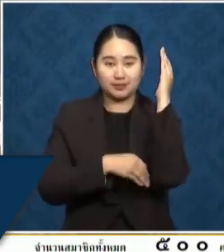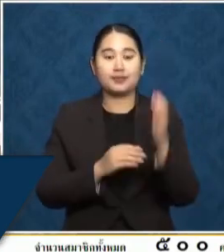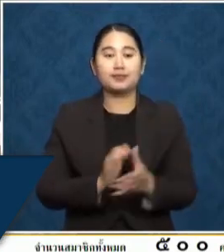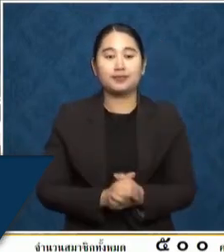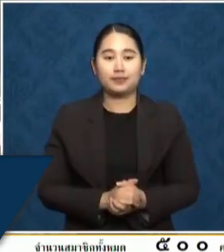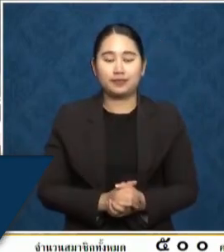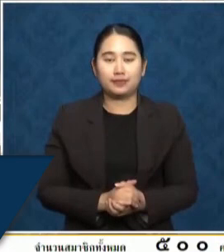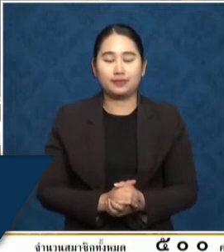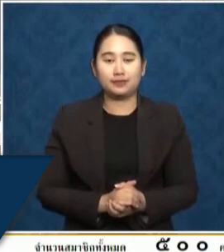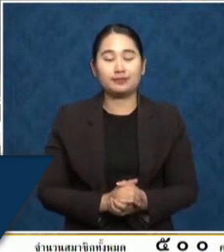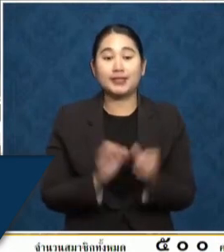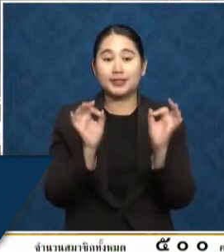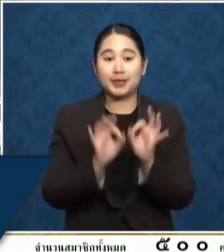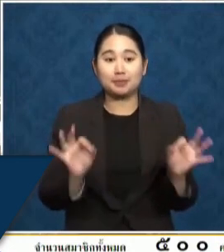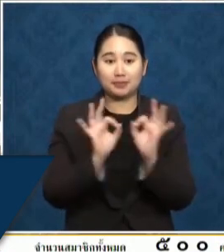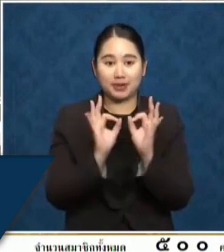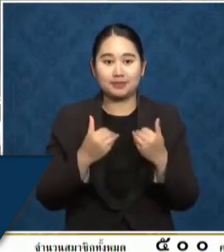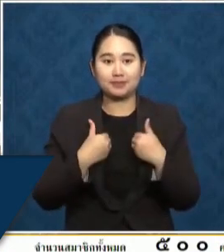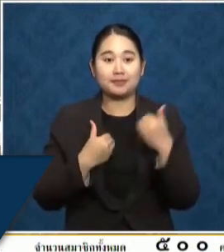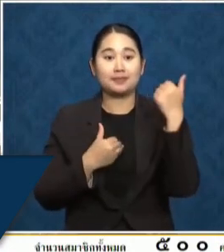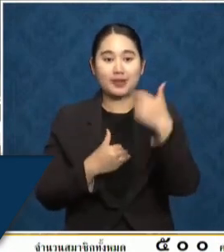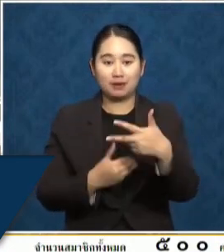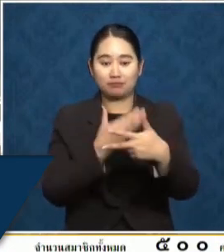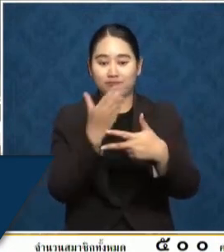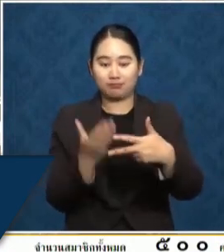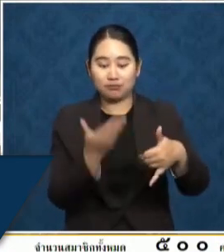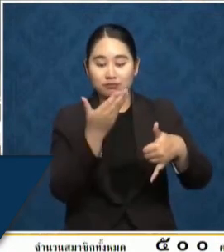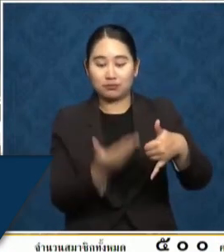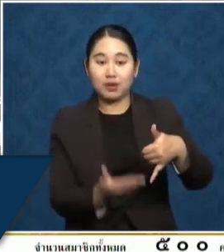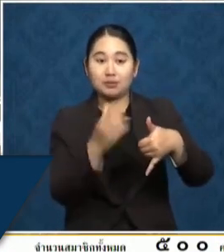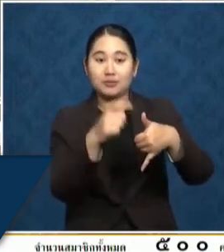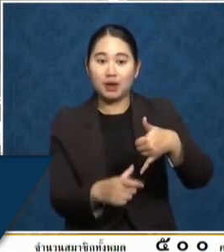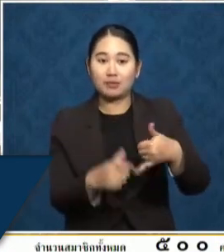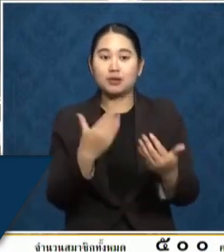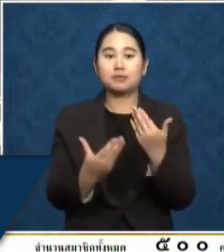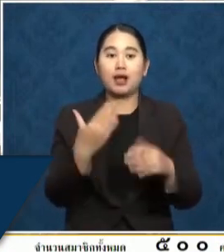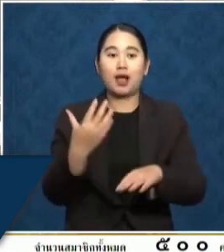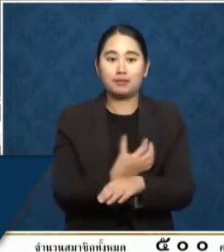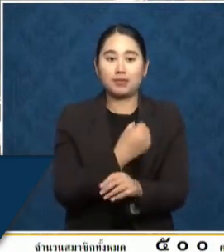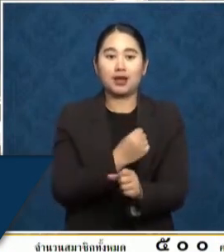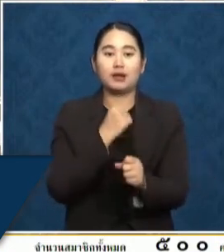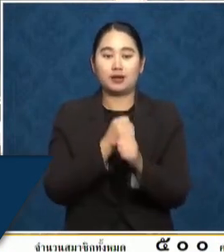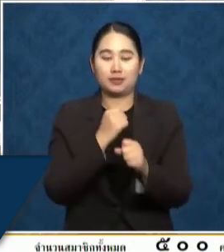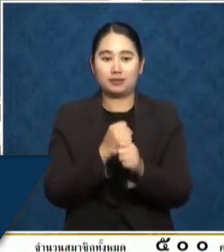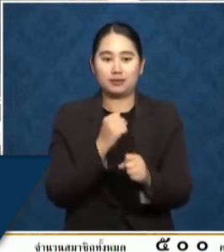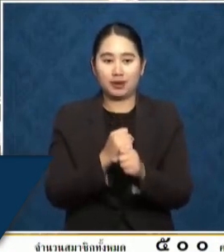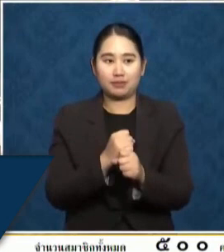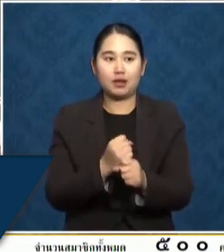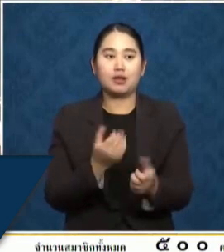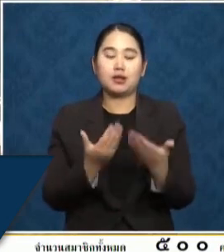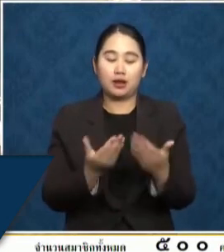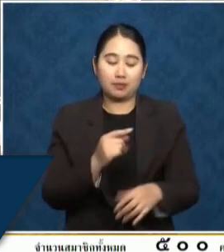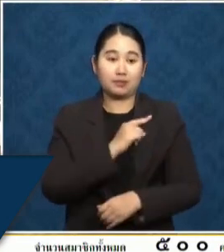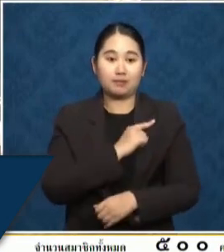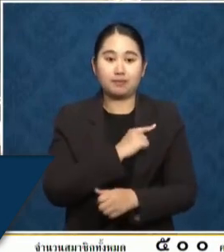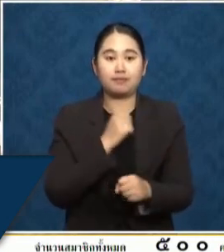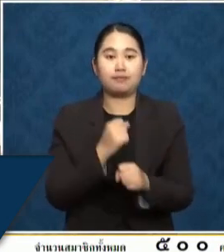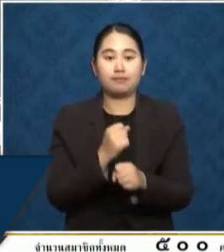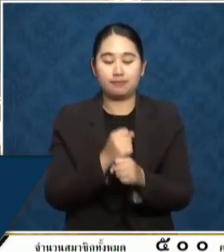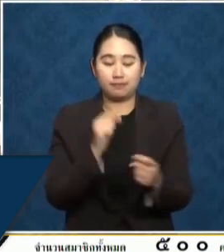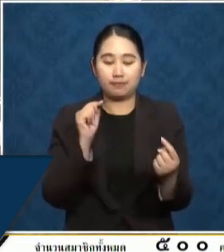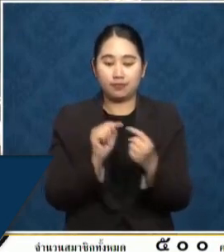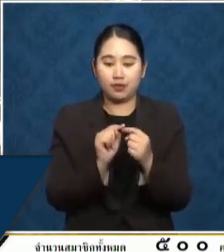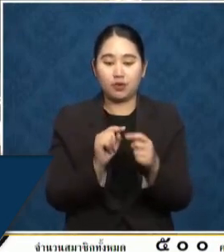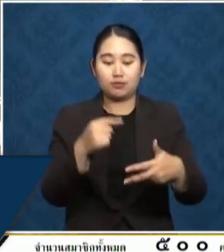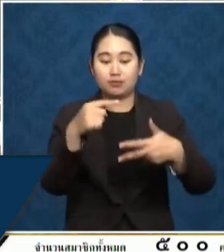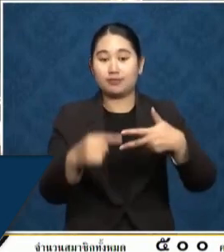้แนนอนครั ลัศนาคุณวุธ matriหรืออำนาดหน้าที่ตระจนบดบราหน้าที่ของ